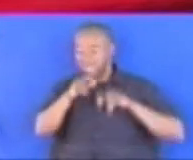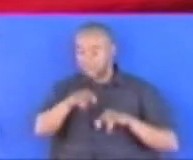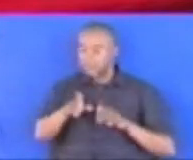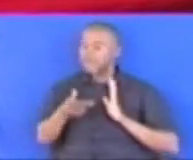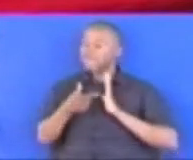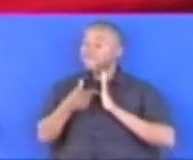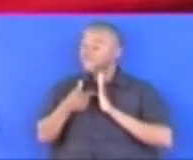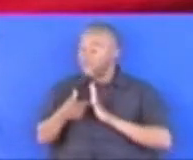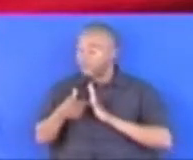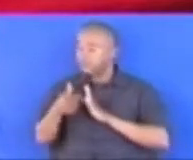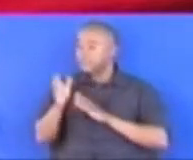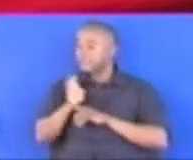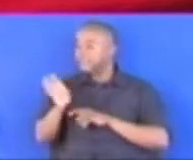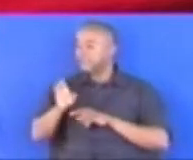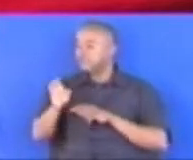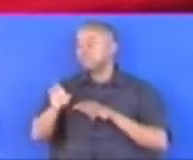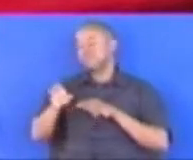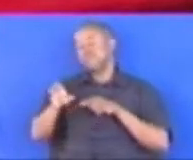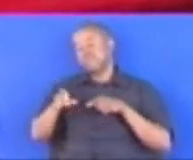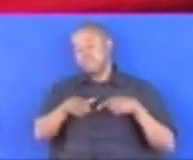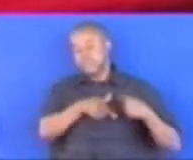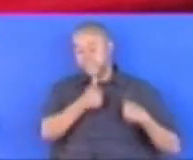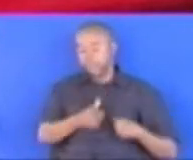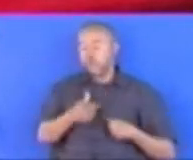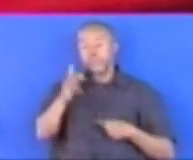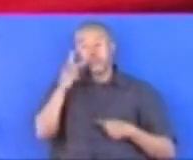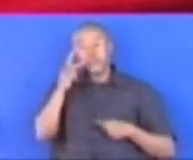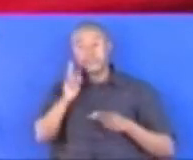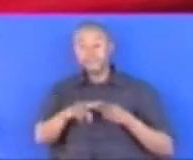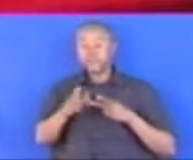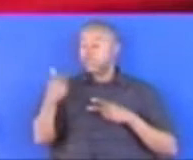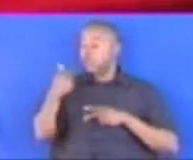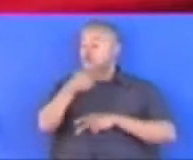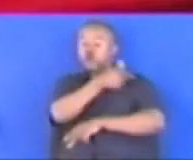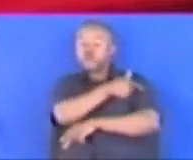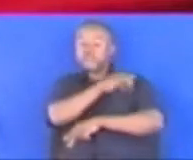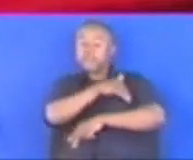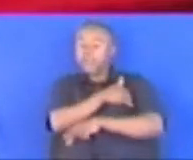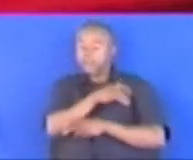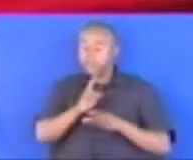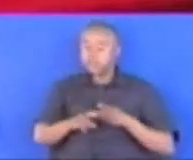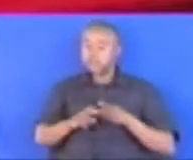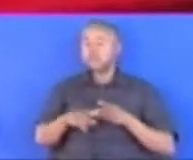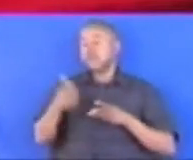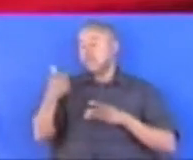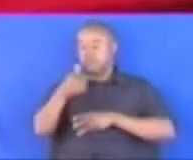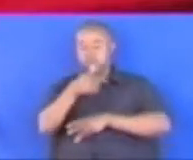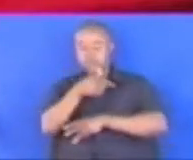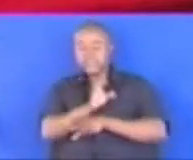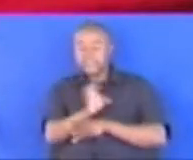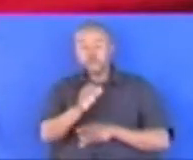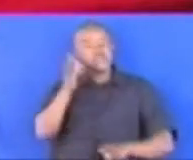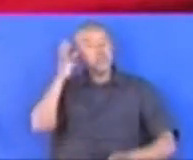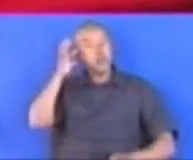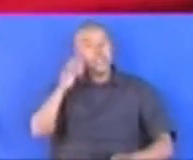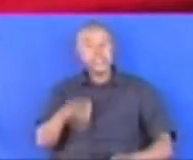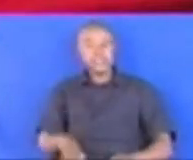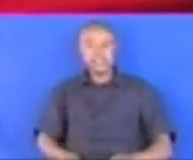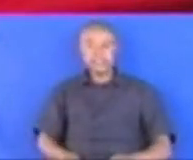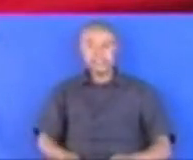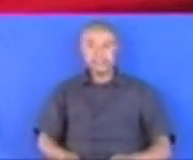JKCI, Moi, Ocean Road, Hospitali ya Benjamin Mkapa na nyingine nyingi. Pili, serikali